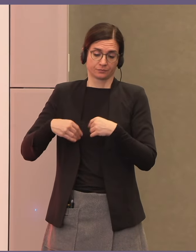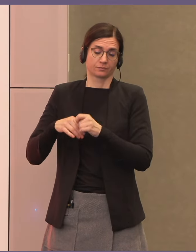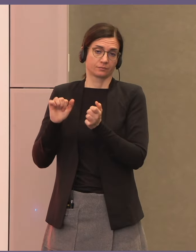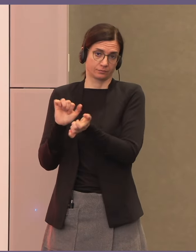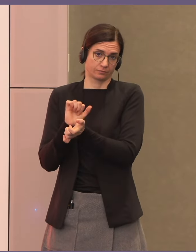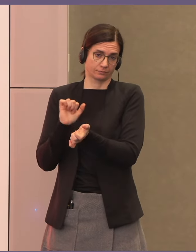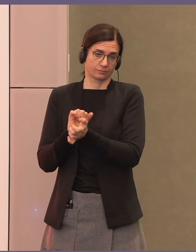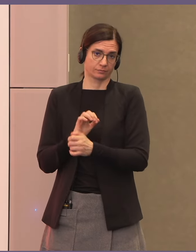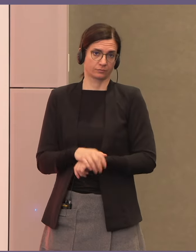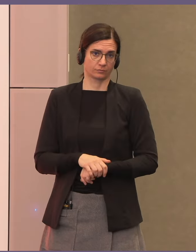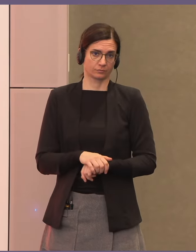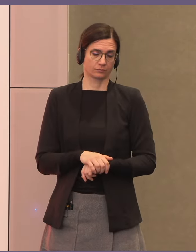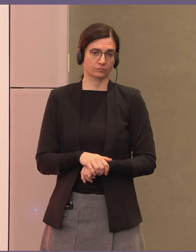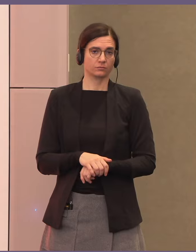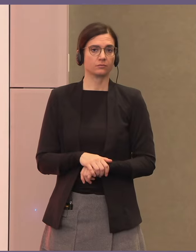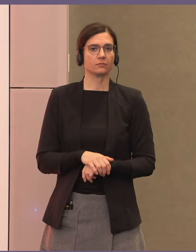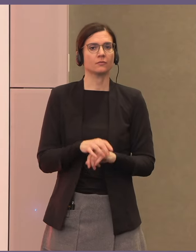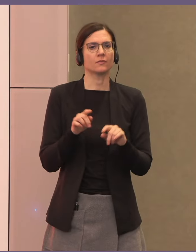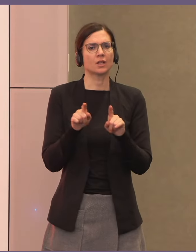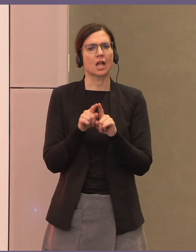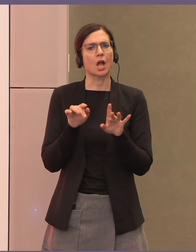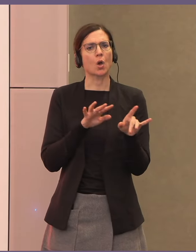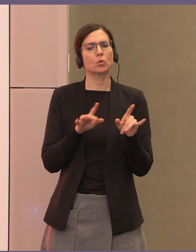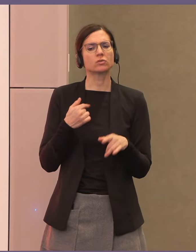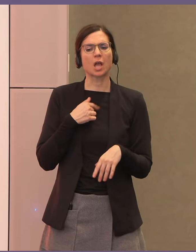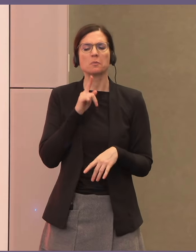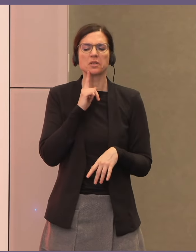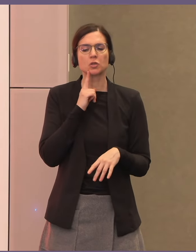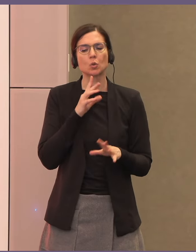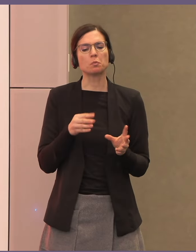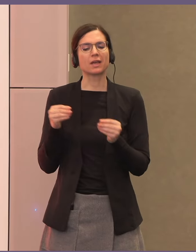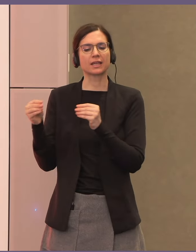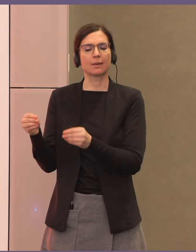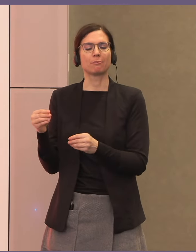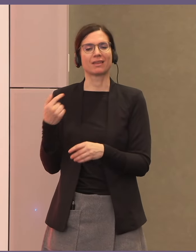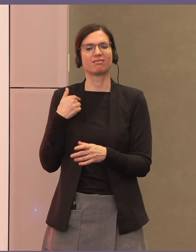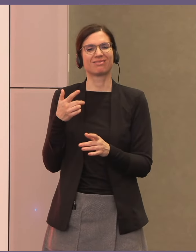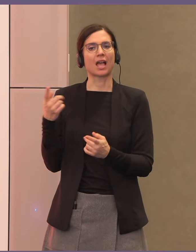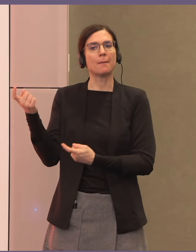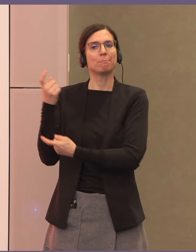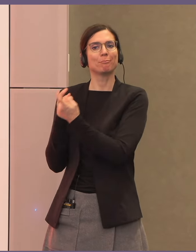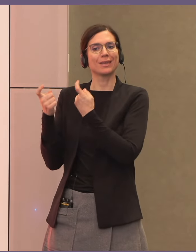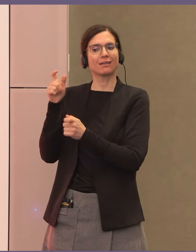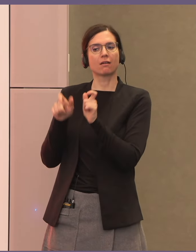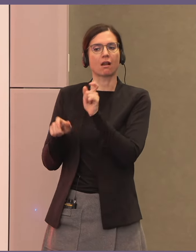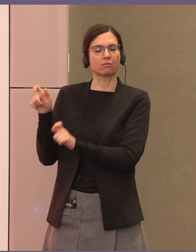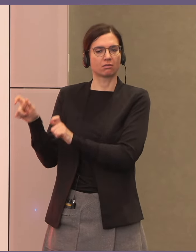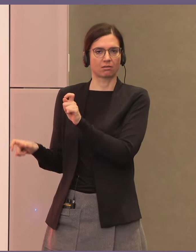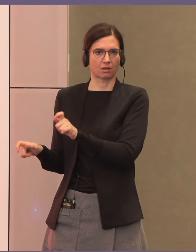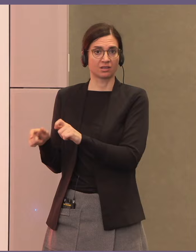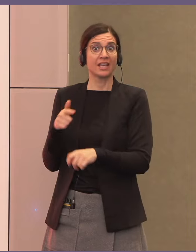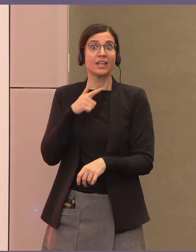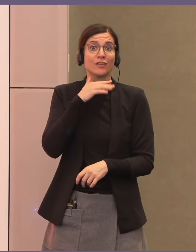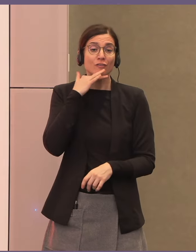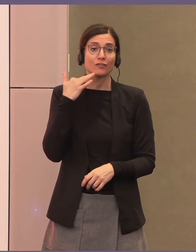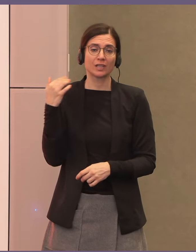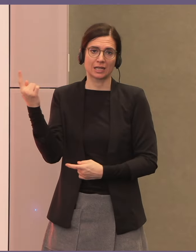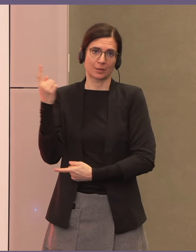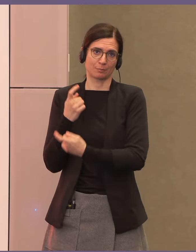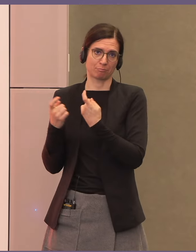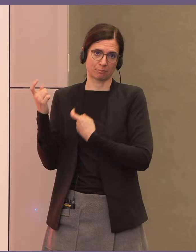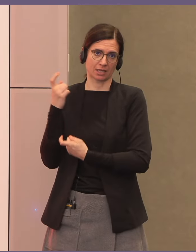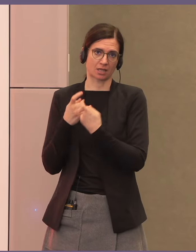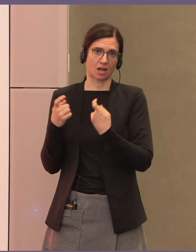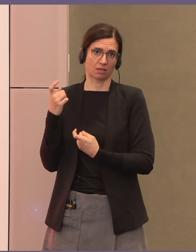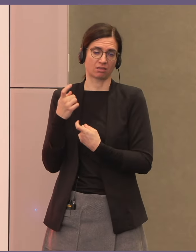Sie wird aber auch zunehmend an MigrantInnen delegiert, die in Österreich eine bedeutende Rolle bei der Schließung von